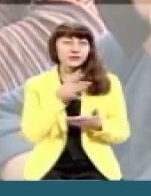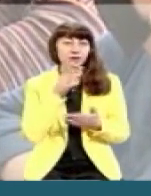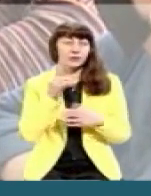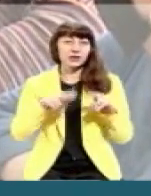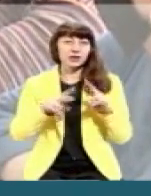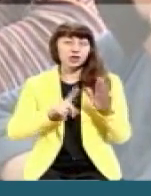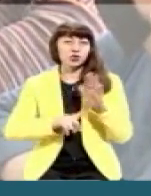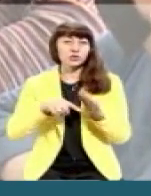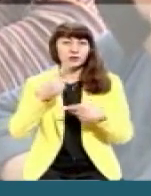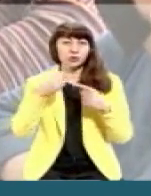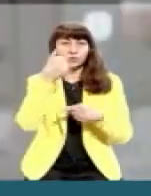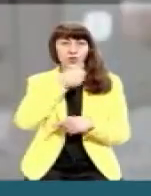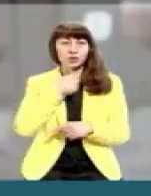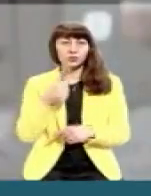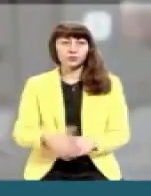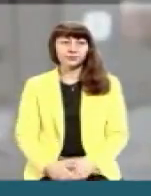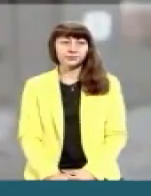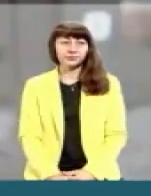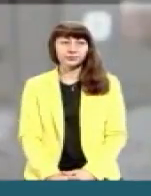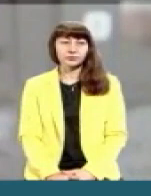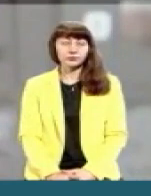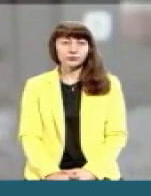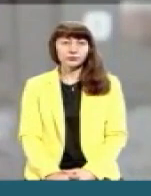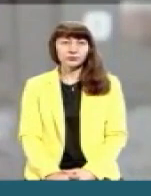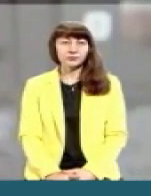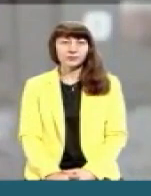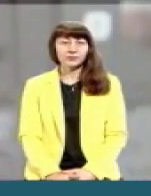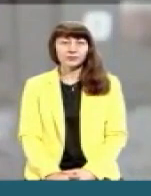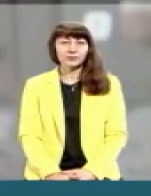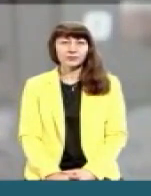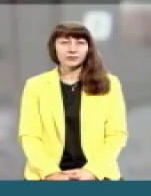начнется только в следующем году. Айдана Папанина, Руслан Джабаев, телеканал «Кустанай».